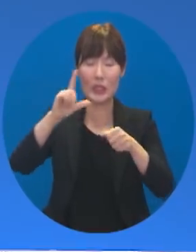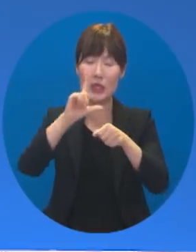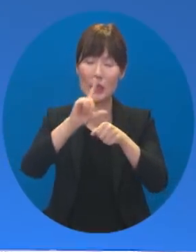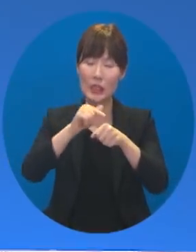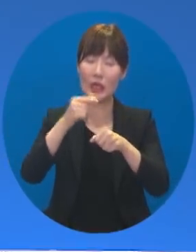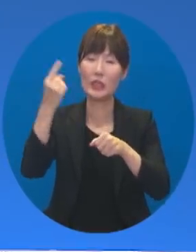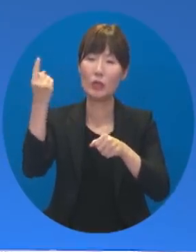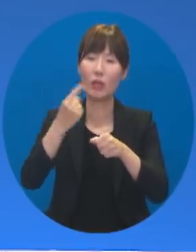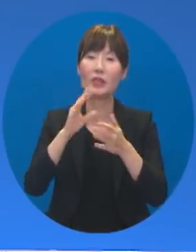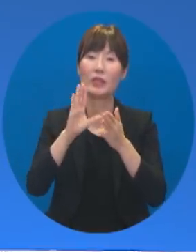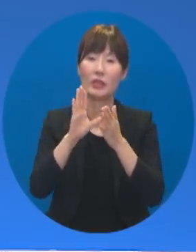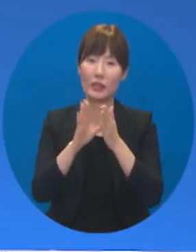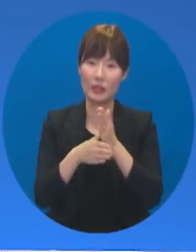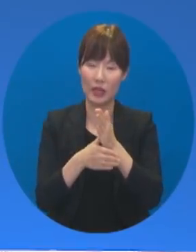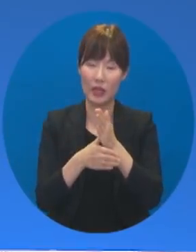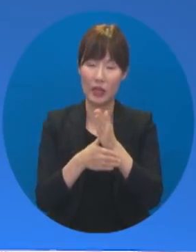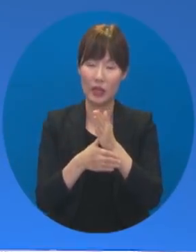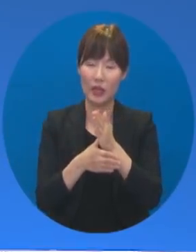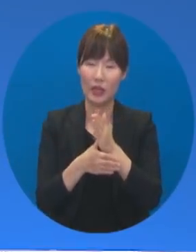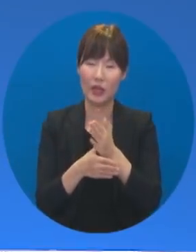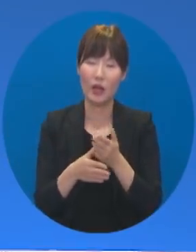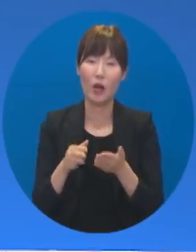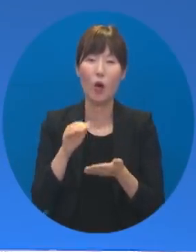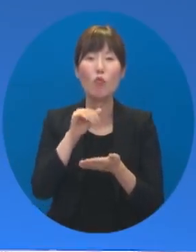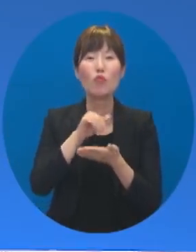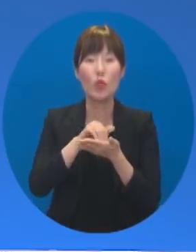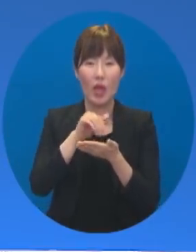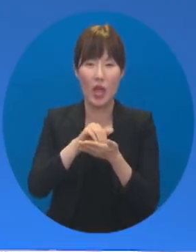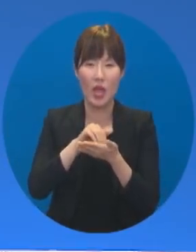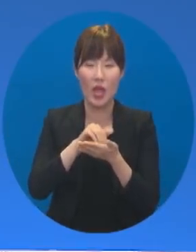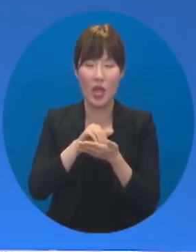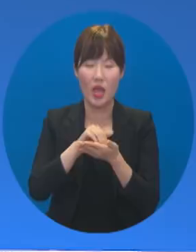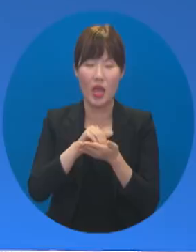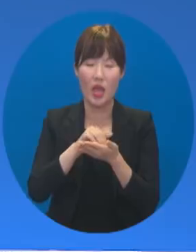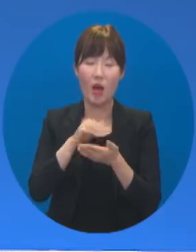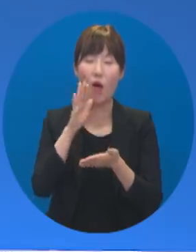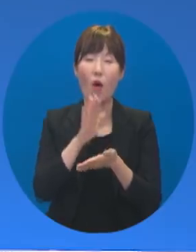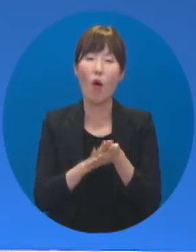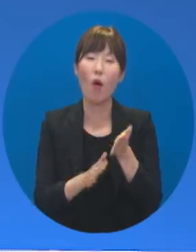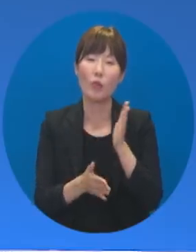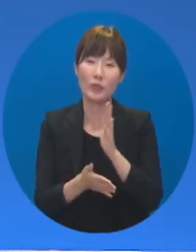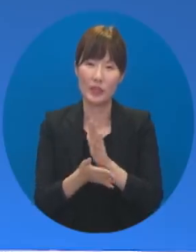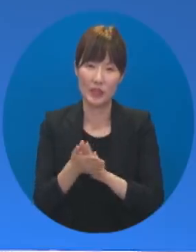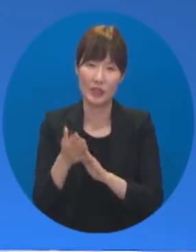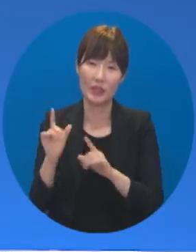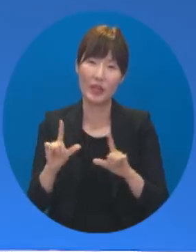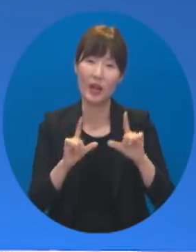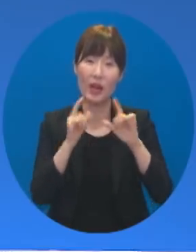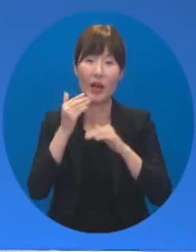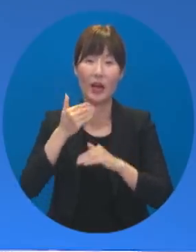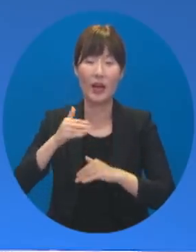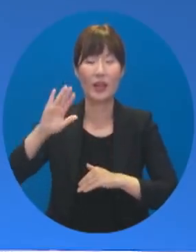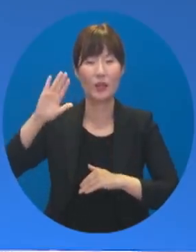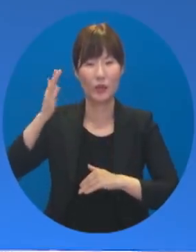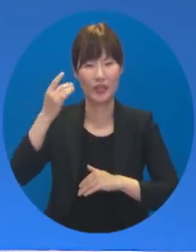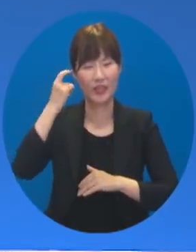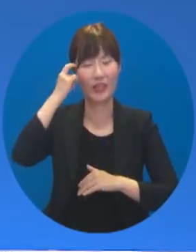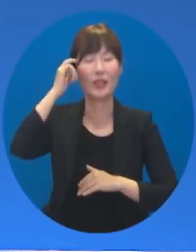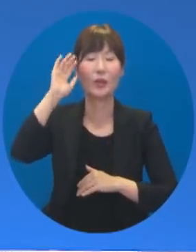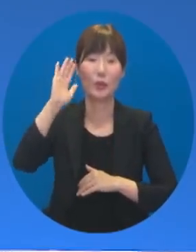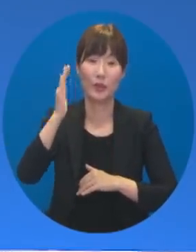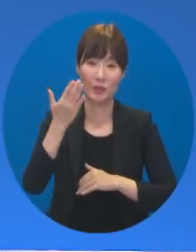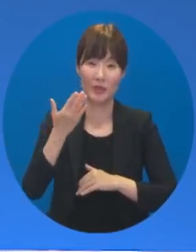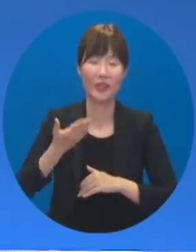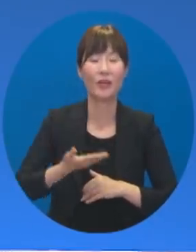것들을 거기서 많이 깨닫게 되었어요. 그래서 다시 한번 여러분들에게